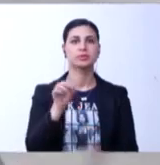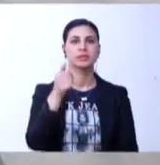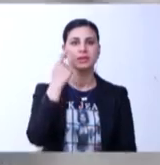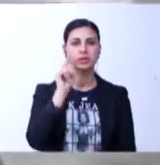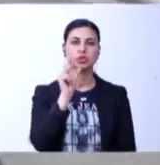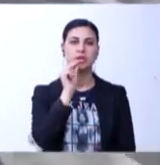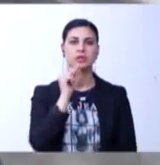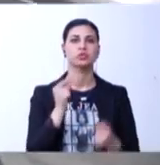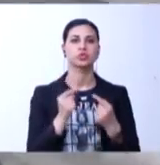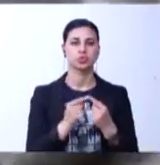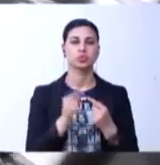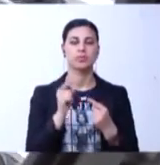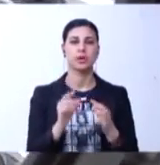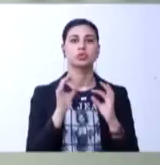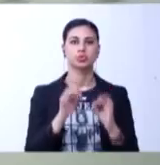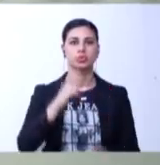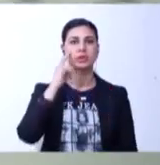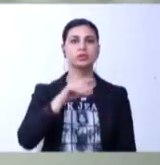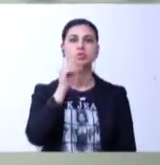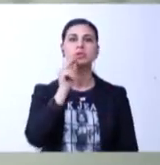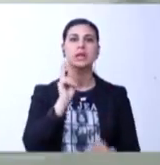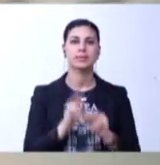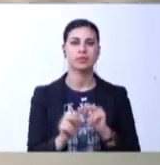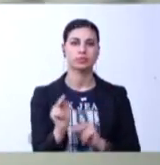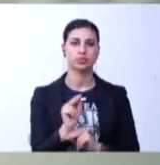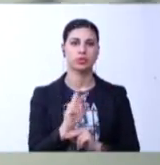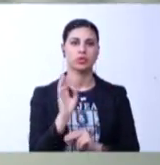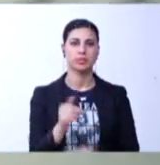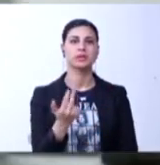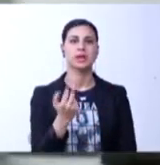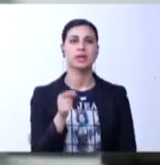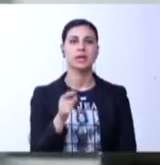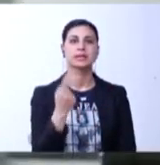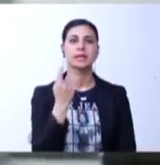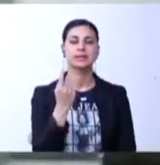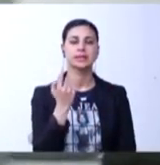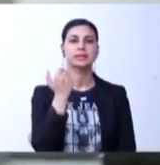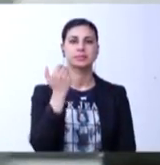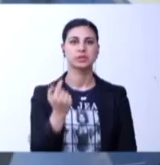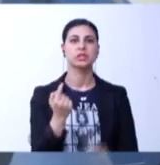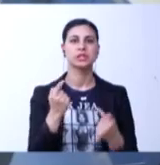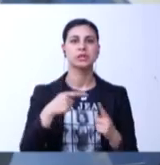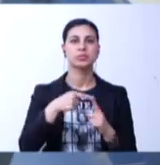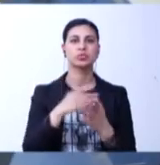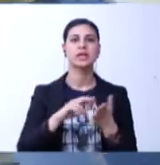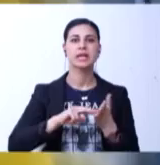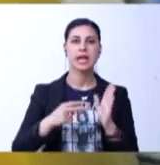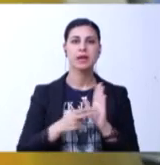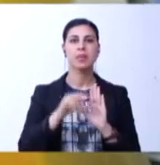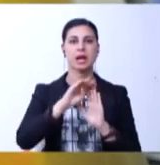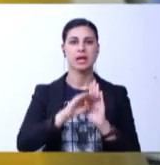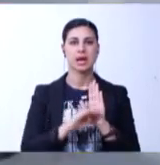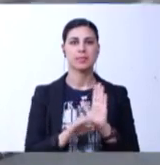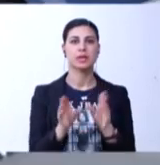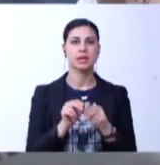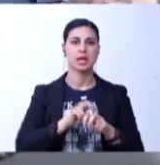ზუსტი თარიღიც. ანუ მან კონკრეტულად იცის როდის დაამთავრებს მკურნალობას და რასაკვირველია ეს ერთ-ერთი მისი დიდი პლუსი. და ეს გეგმა და გრაფიკი დგება